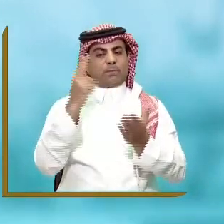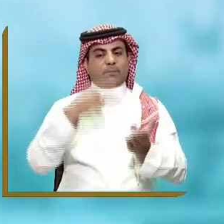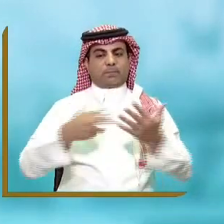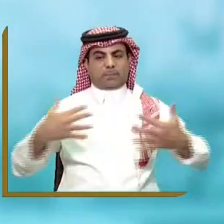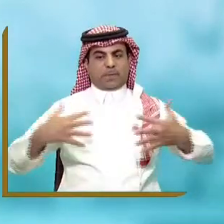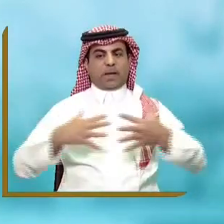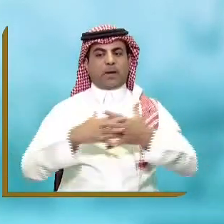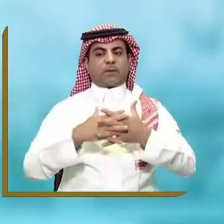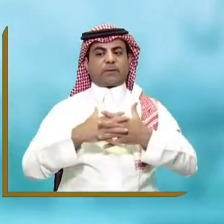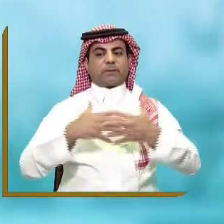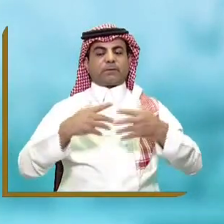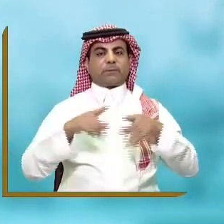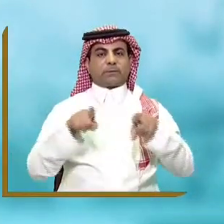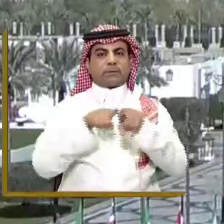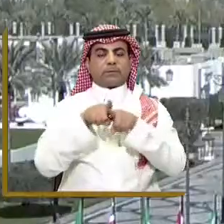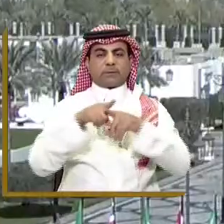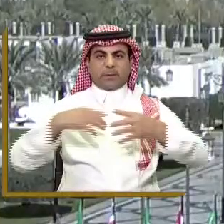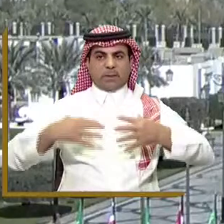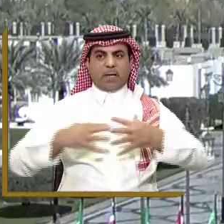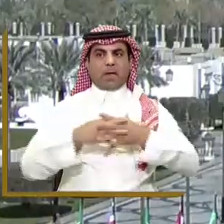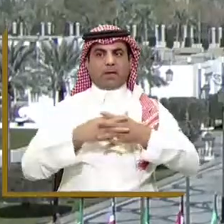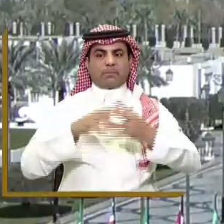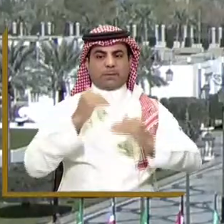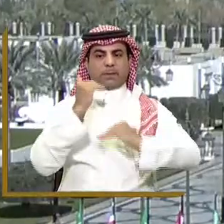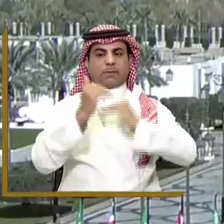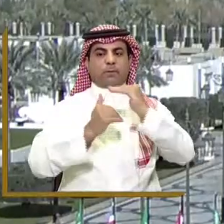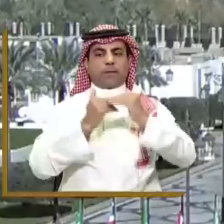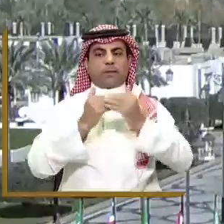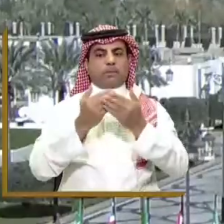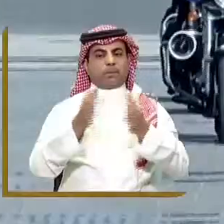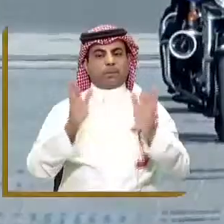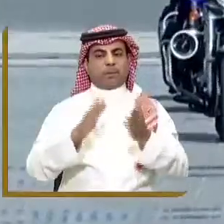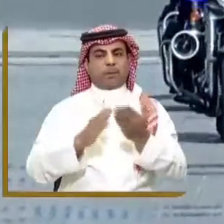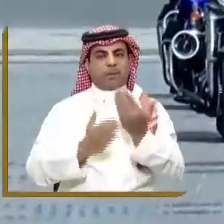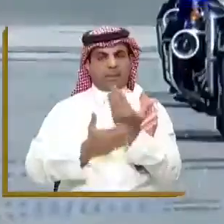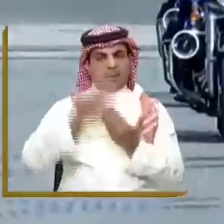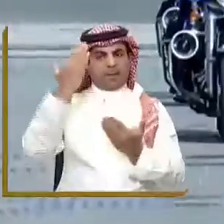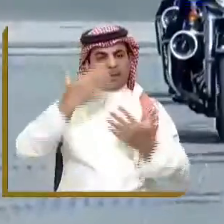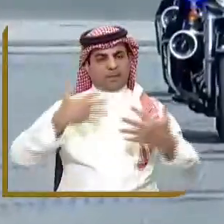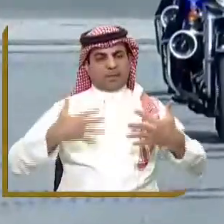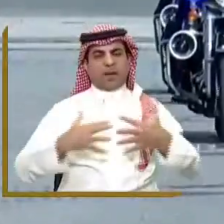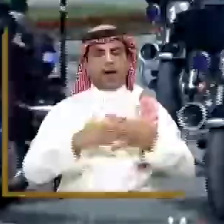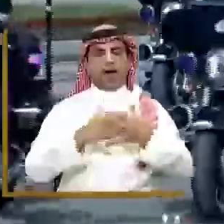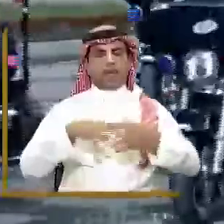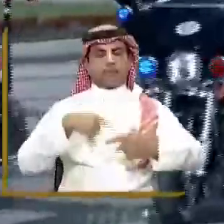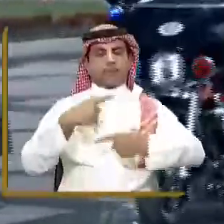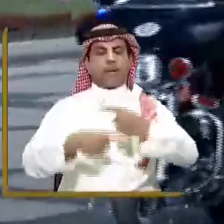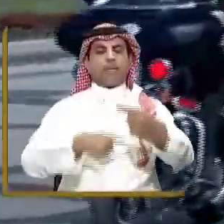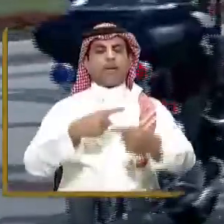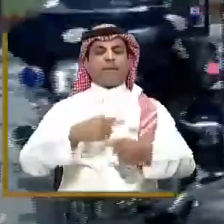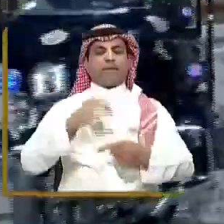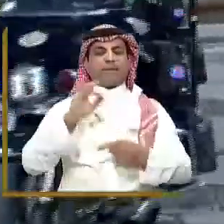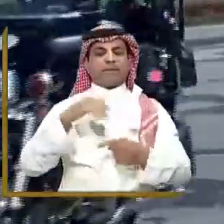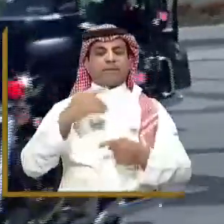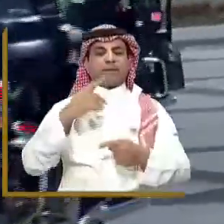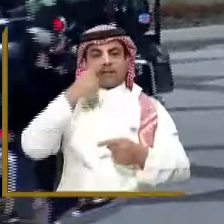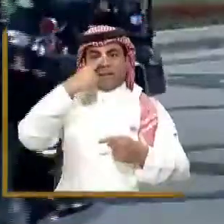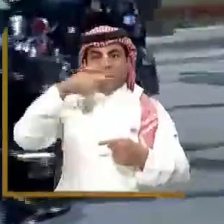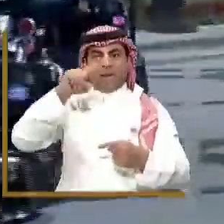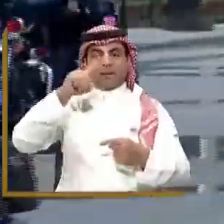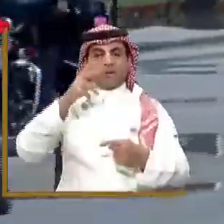الجانبان حرصهما على أهمية تعزيز روابط الصداقة بينهما وفتح صفحة جديدة في العلاقات بين المملكة ومملكة